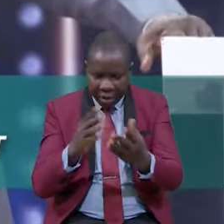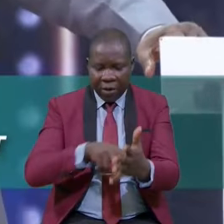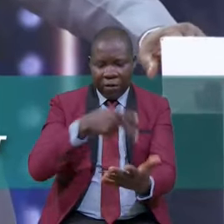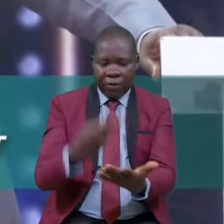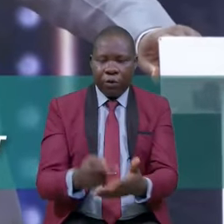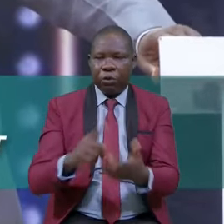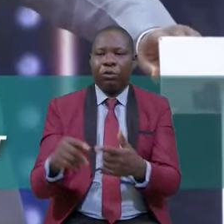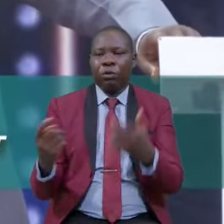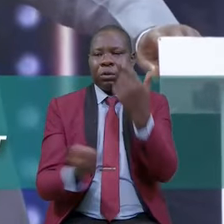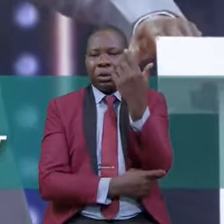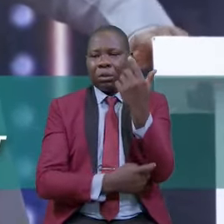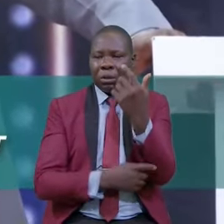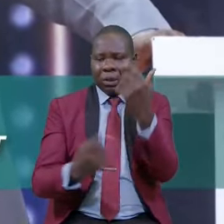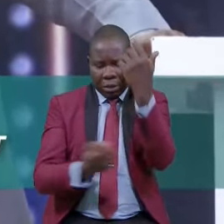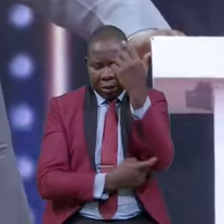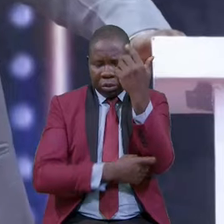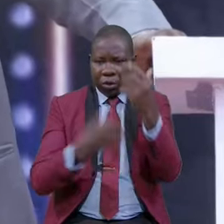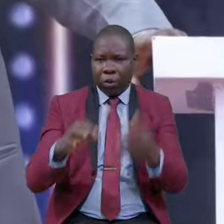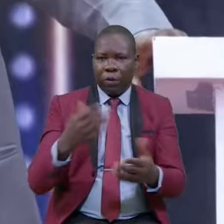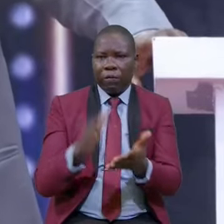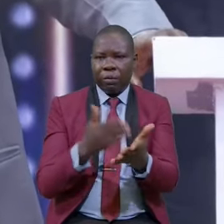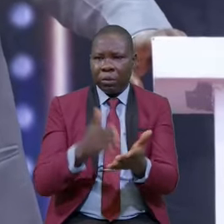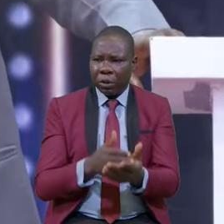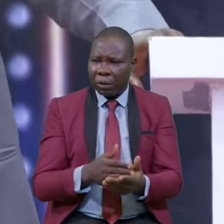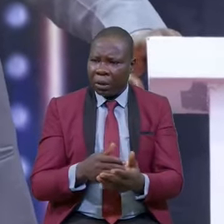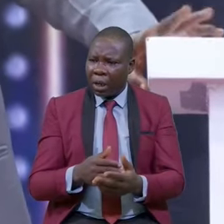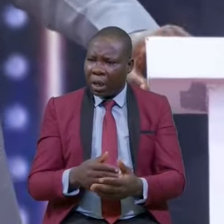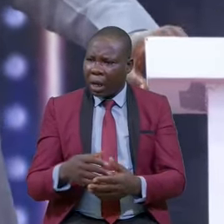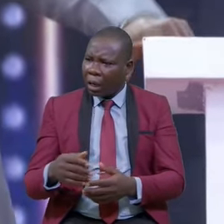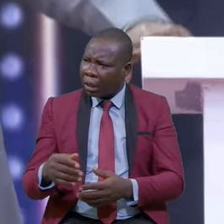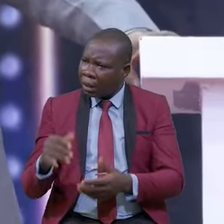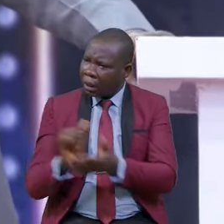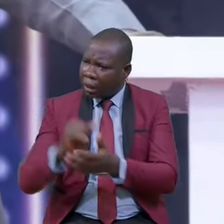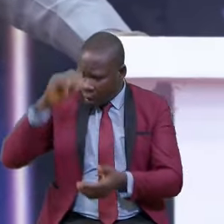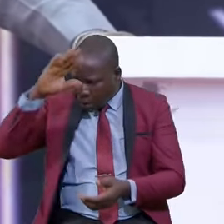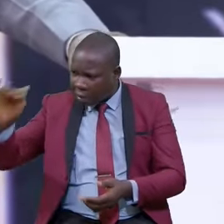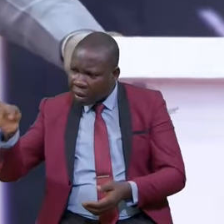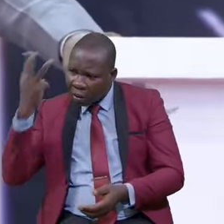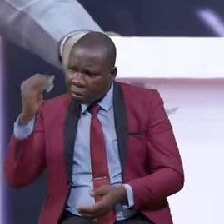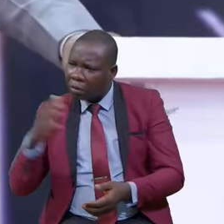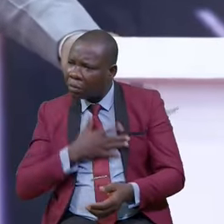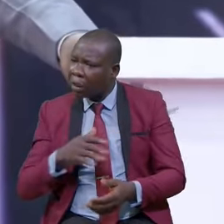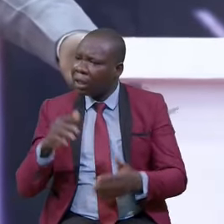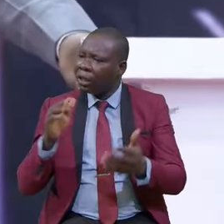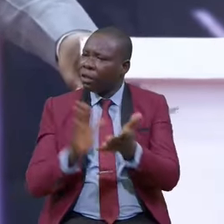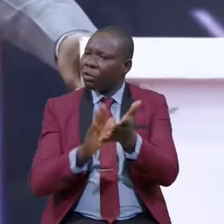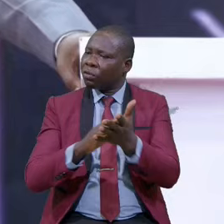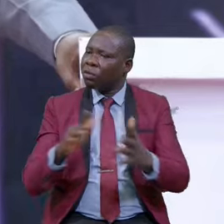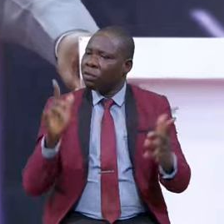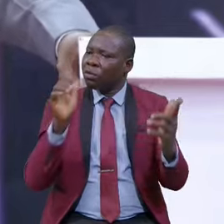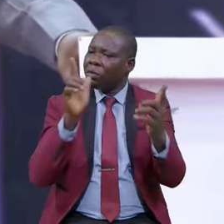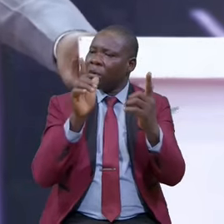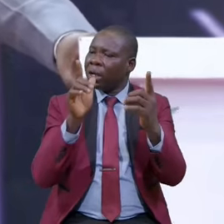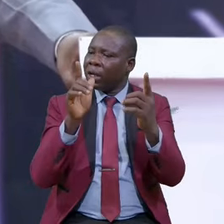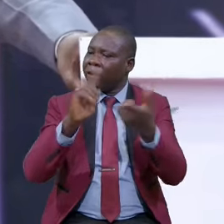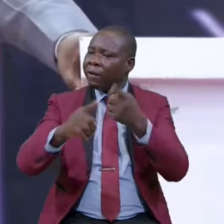Cette personne, on était camarades de classe. Et j'étais même plus brillant que lui à l'université. Maintenant, regarde ma vie.